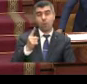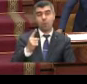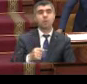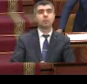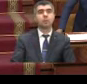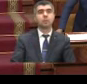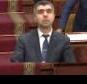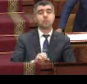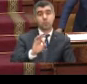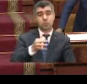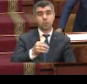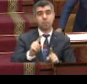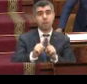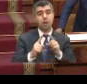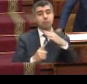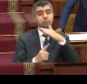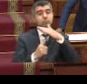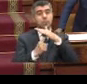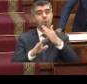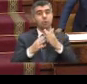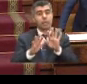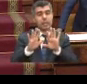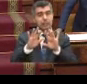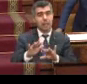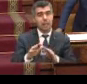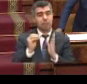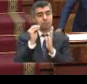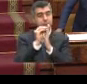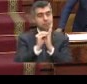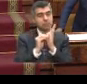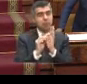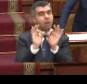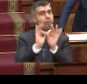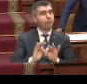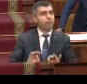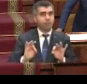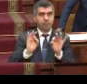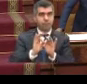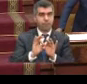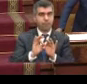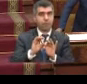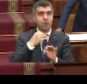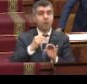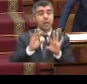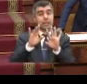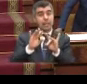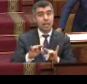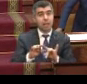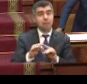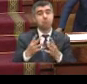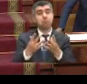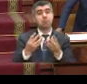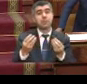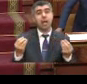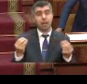بالفعل نقاط النظام اللي كانت في البدايه غير مضمنه في التقرير. ثانيا ان التقرير غفل جزءا كبيرا من تدخلات السيدات والساده النواب